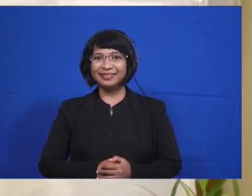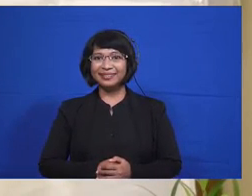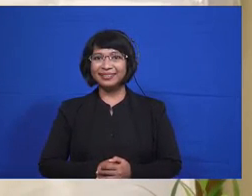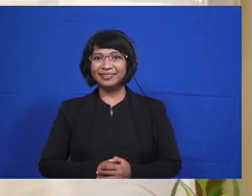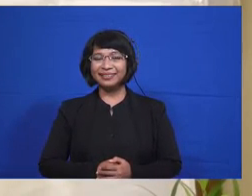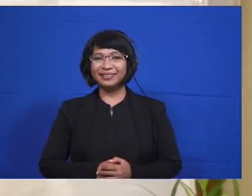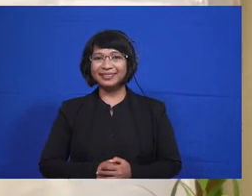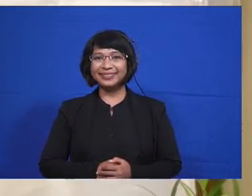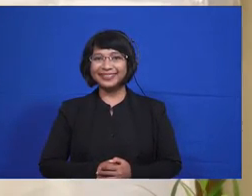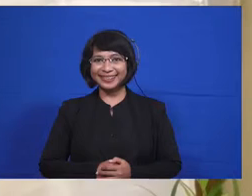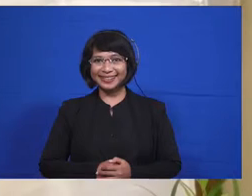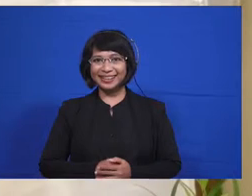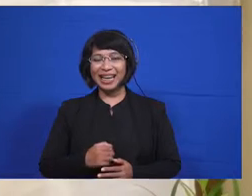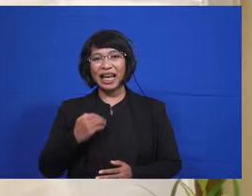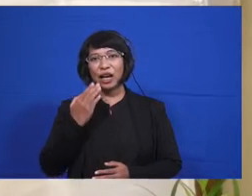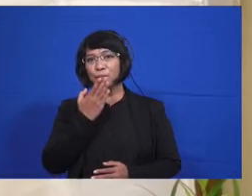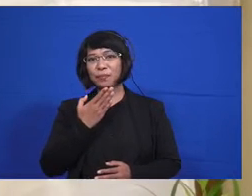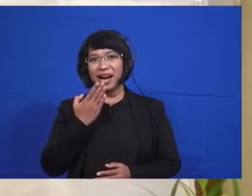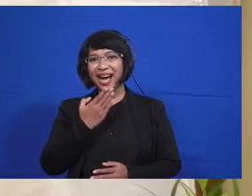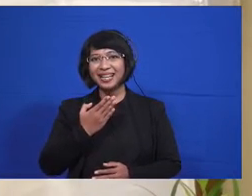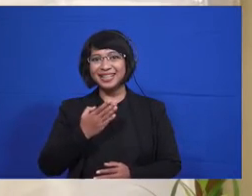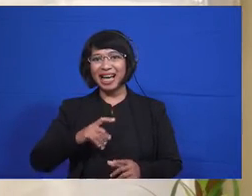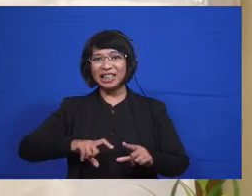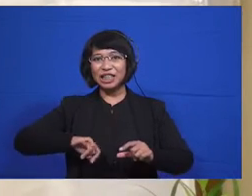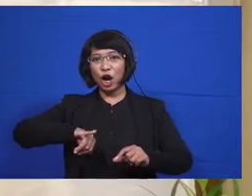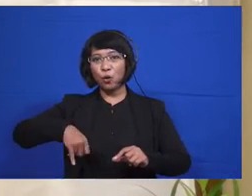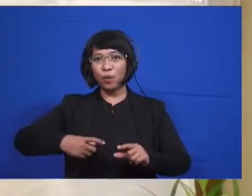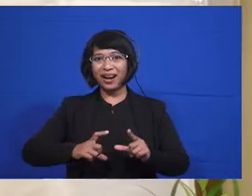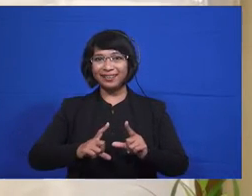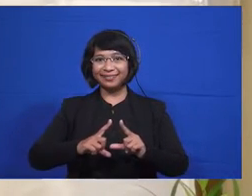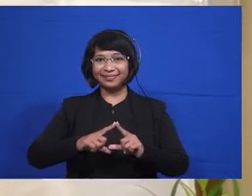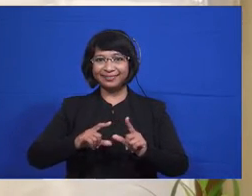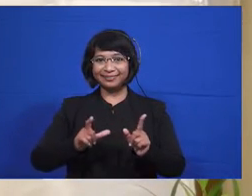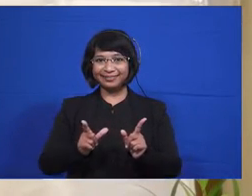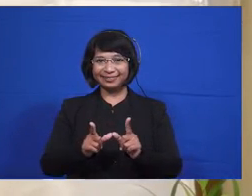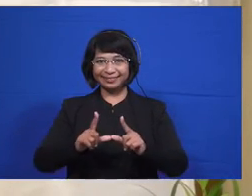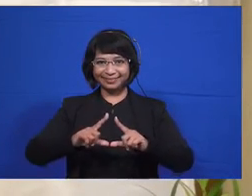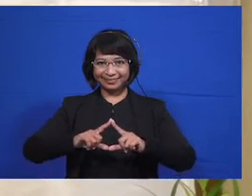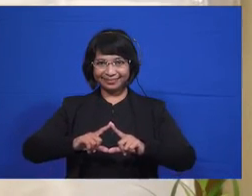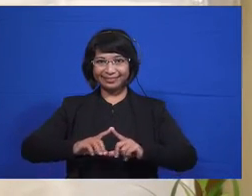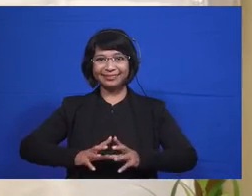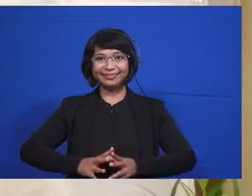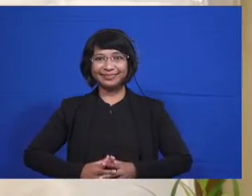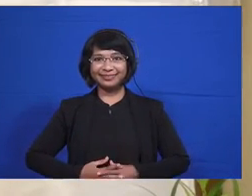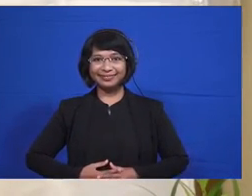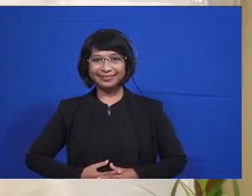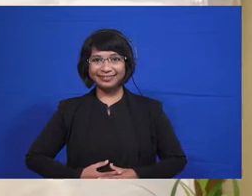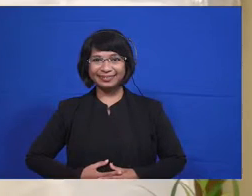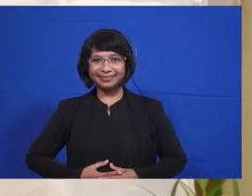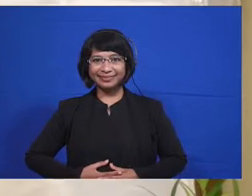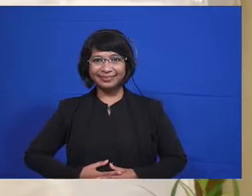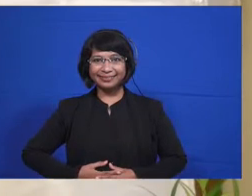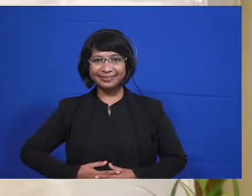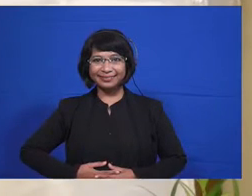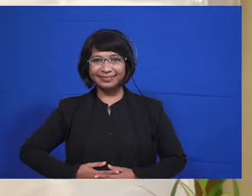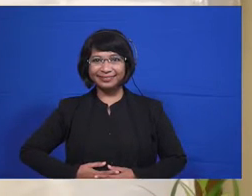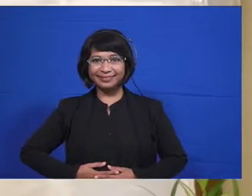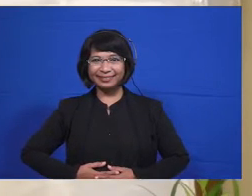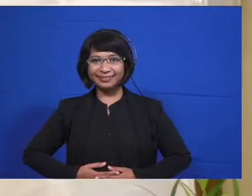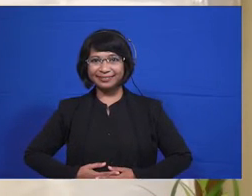Sugih bondo uga duwe rumangsa lan bisa